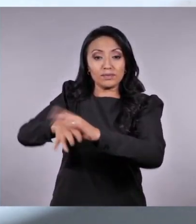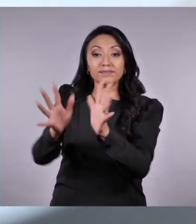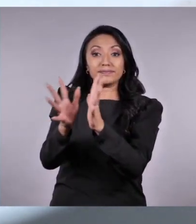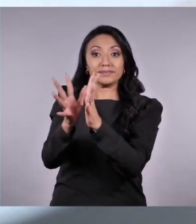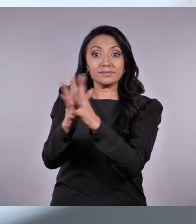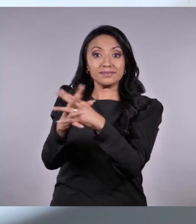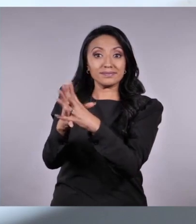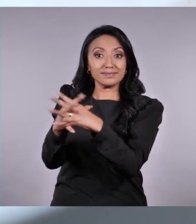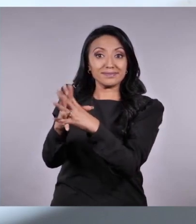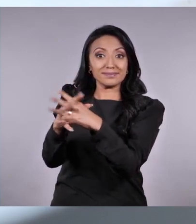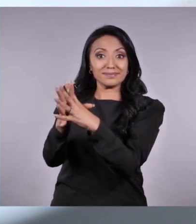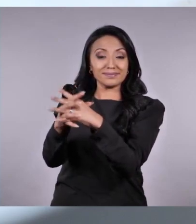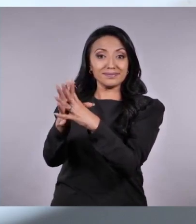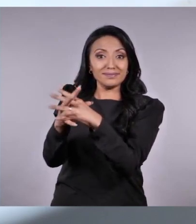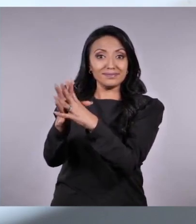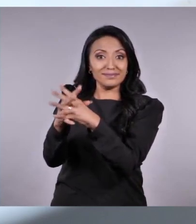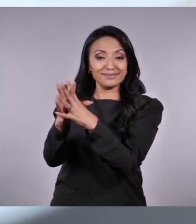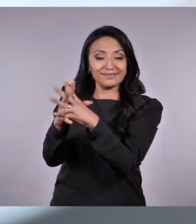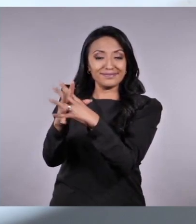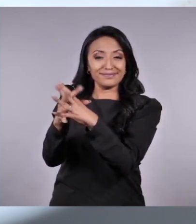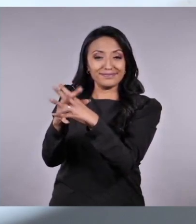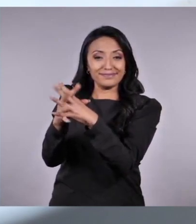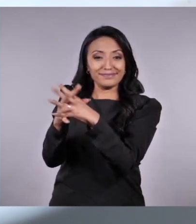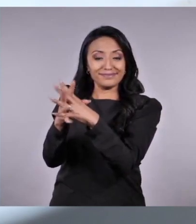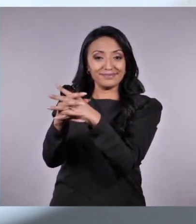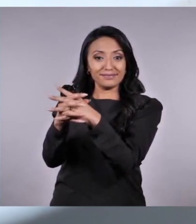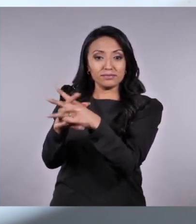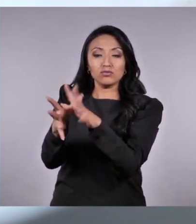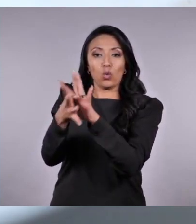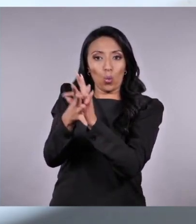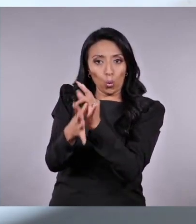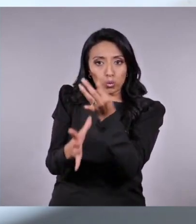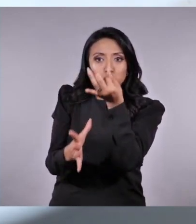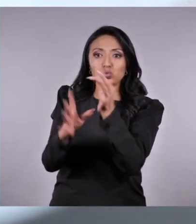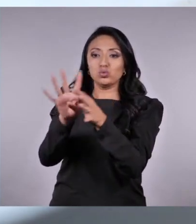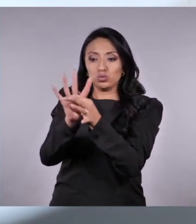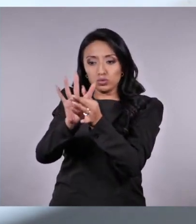entre nuestros dedos, cada dedo.